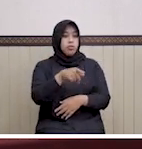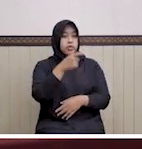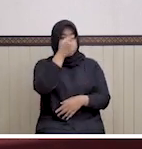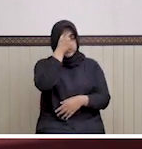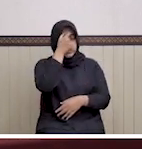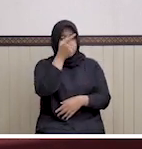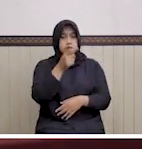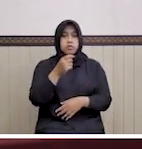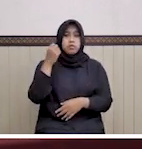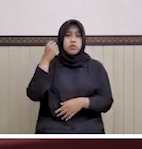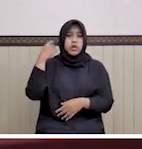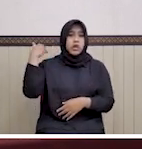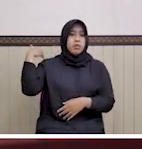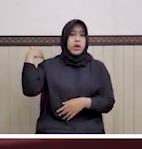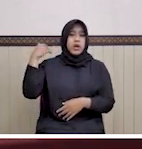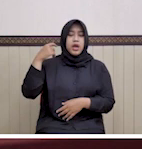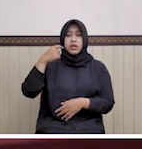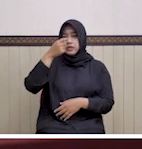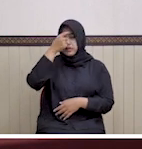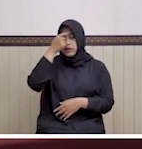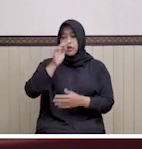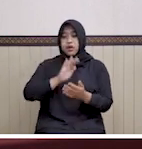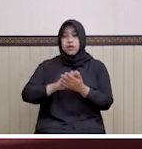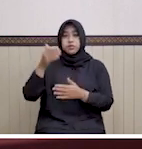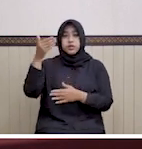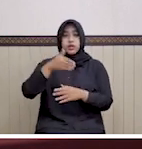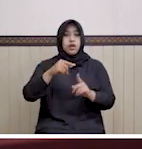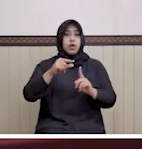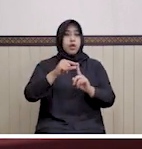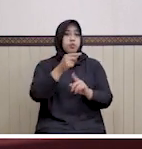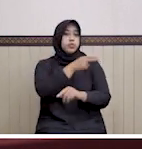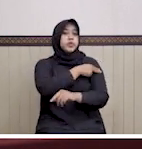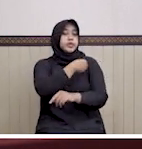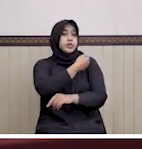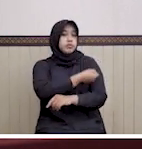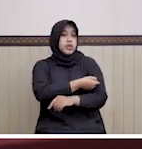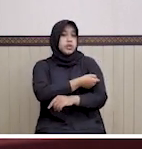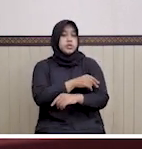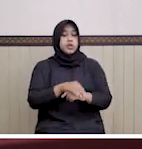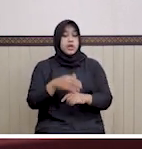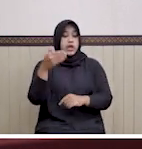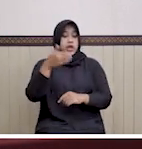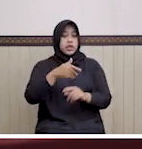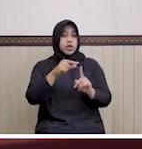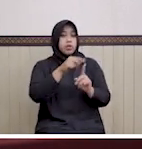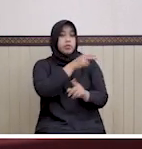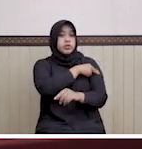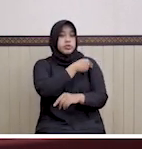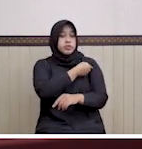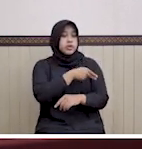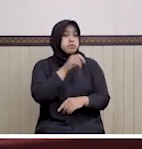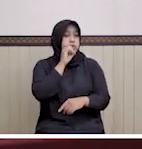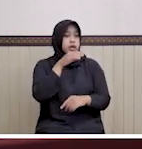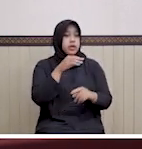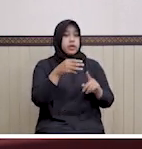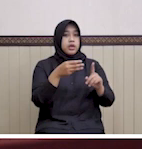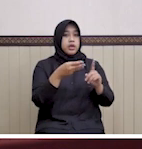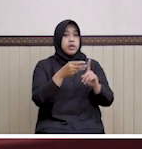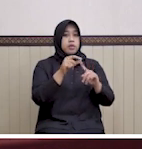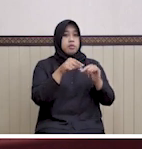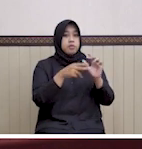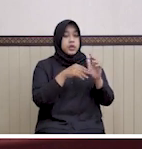di belakang sakit terus saya suruh ke pukesmas dari Puskesmas itu bedanya bilang ini enggak enggak